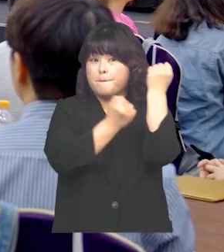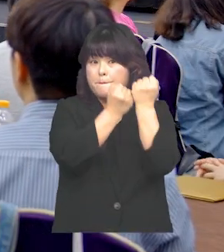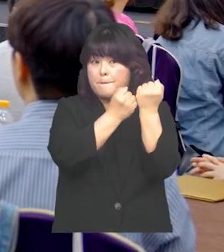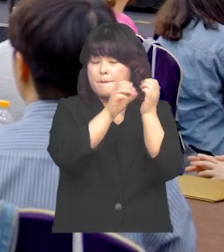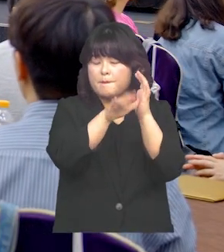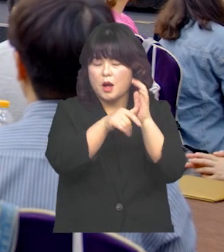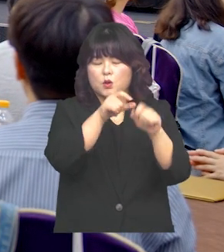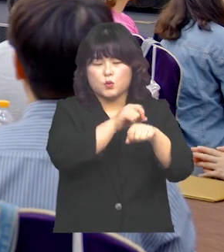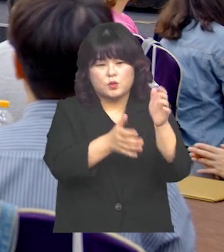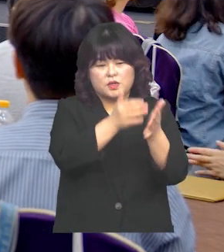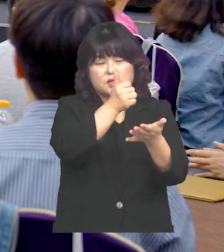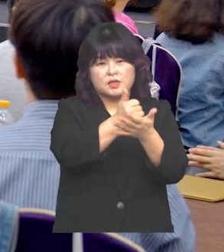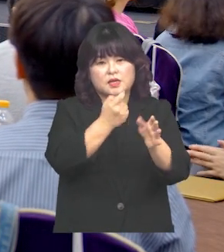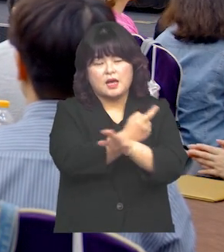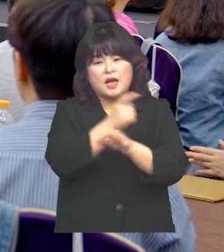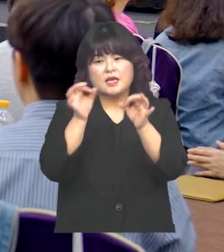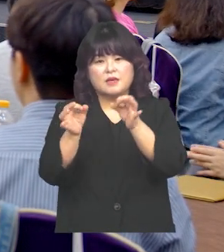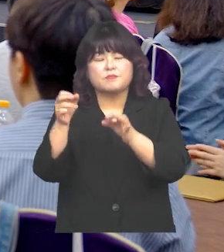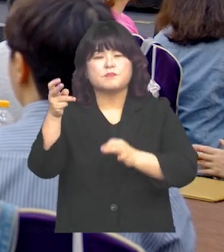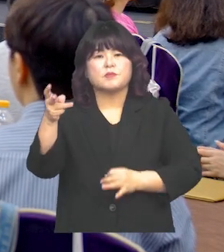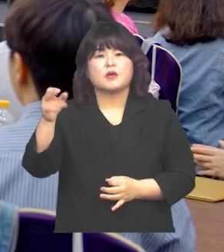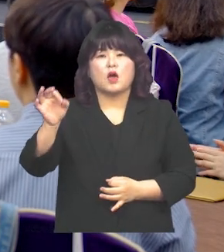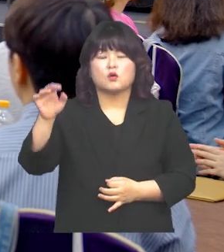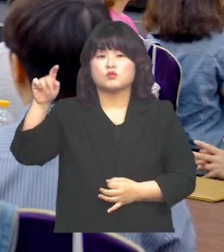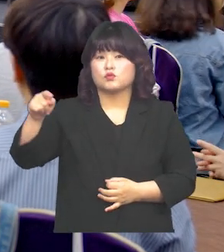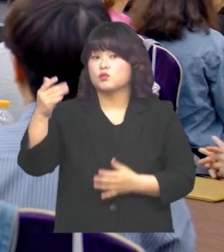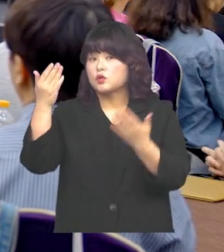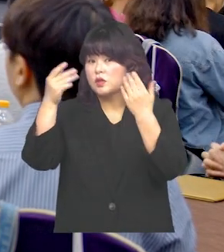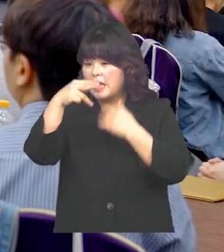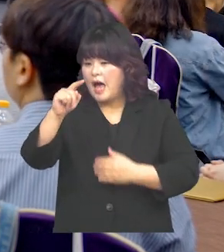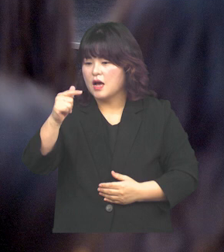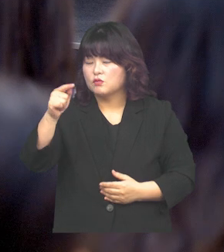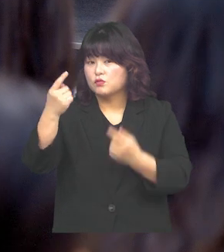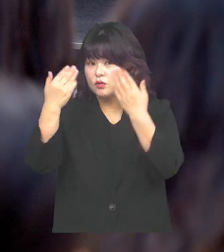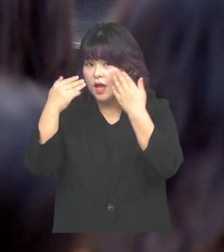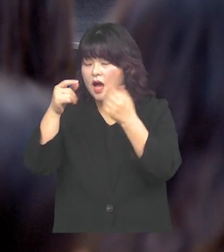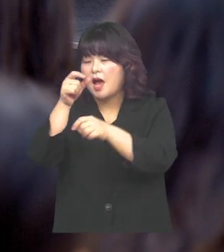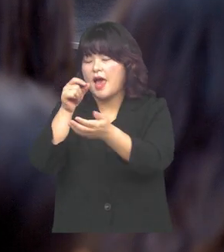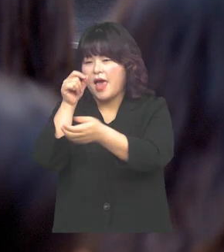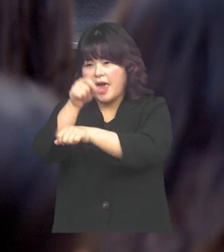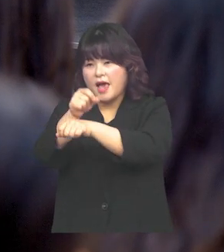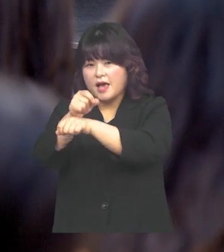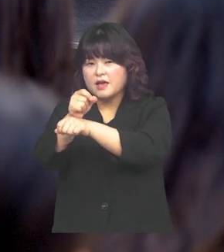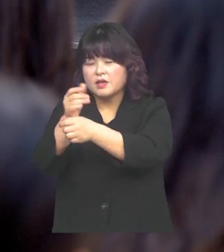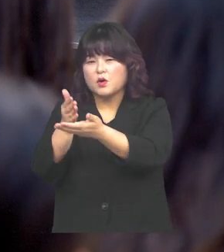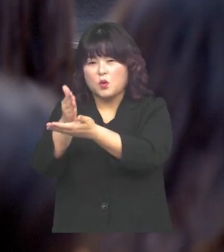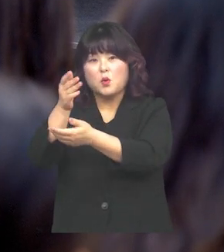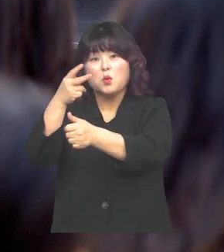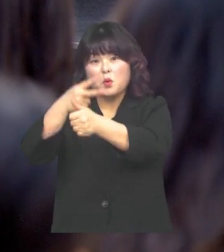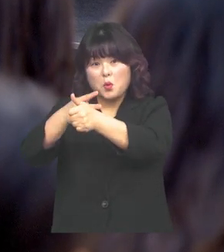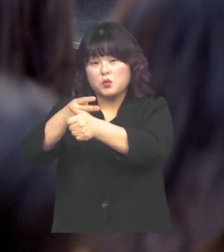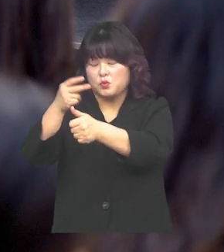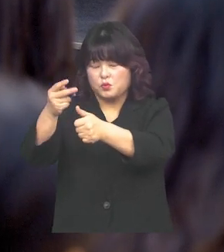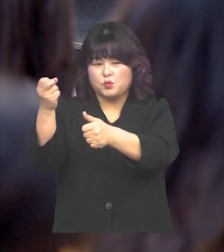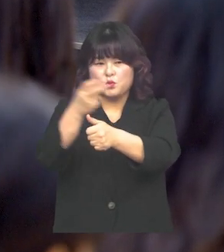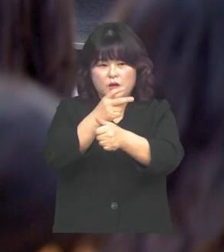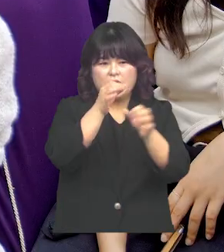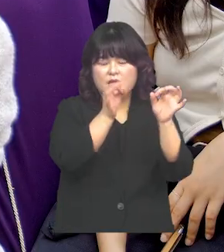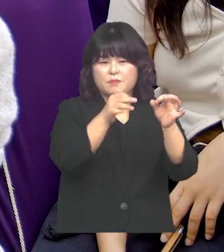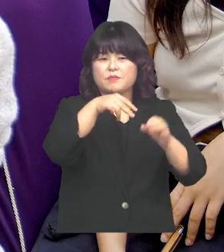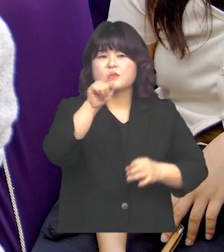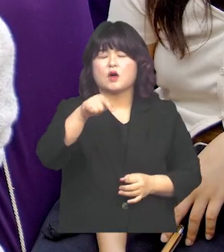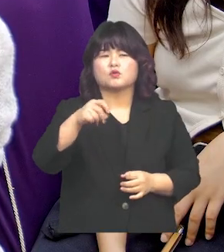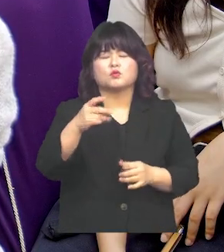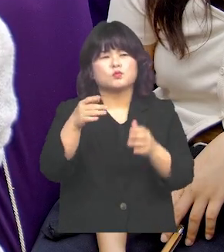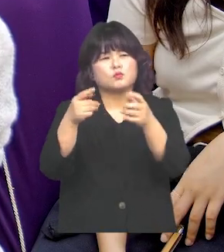발표회에는 이상일 용인특례시장, 김영수 단국대 행정학과 교수, 김홍동 용인시 산업진흥원장,